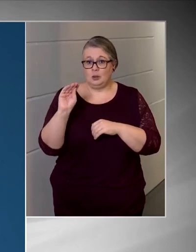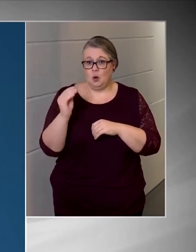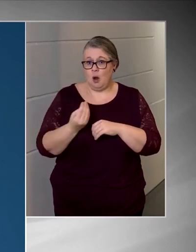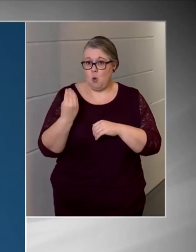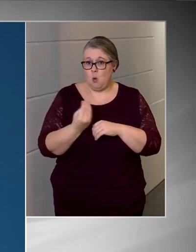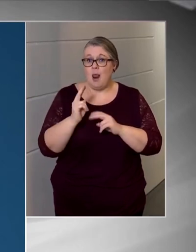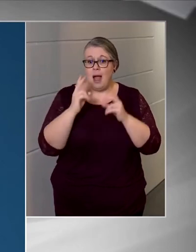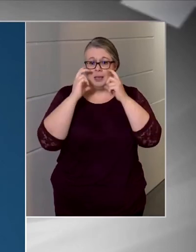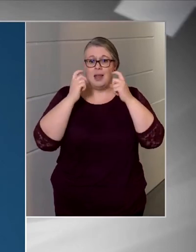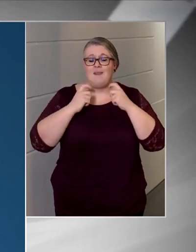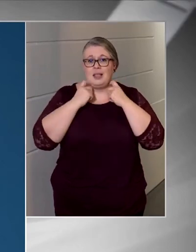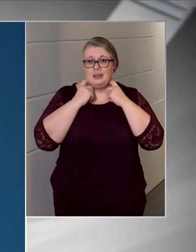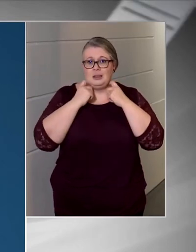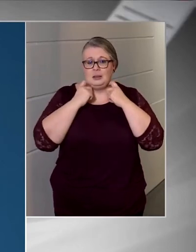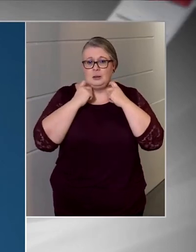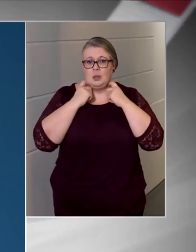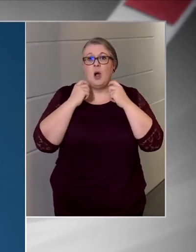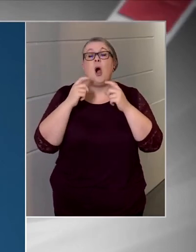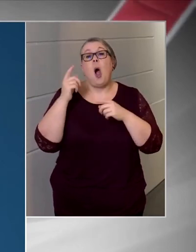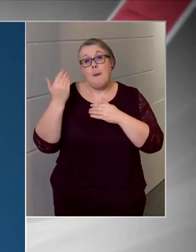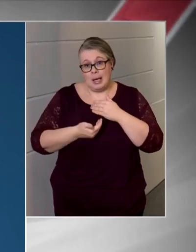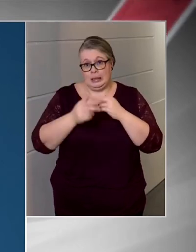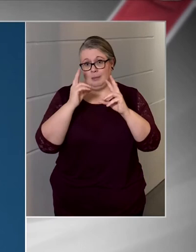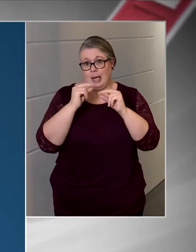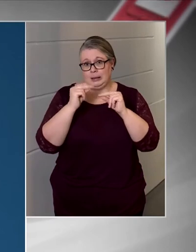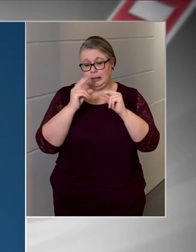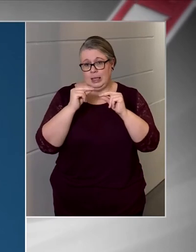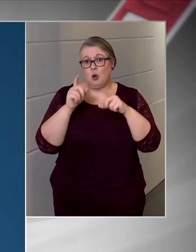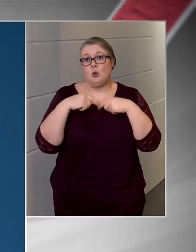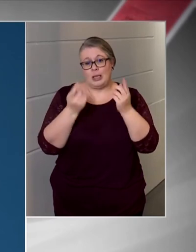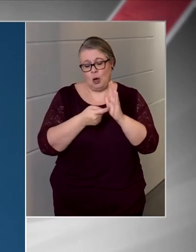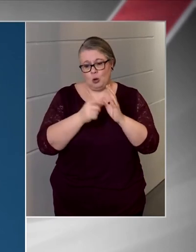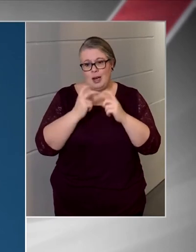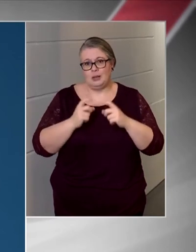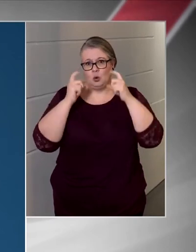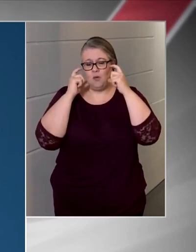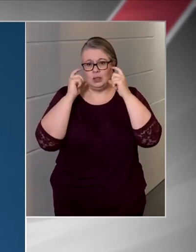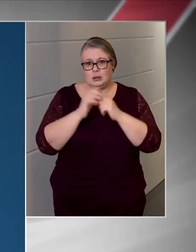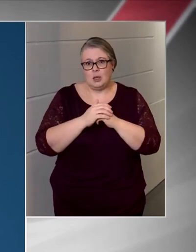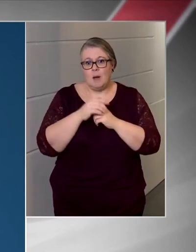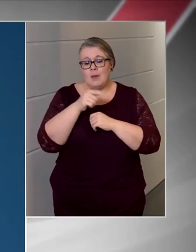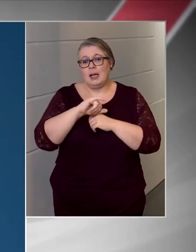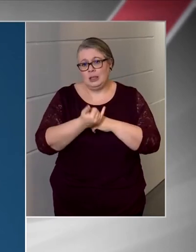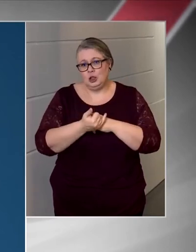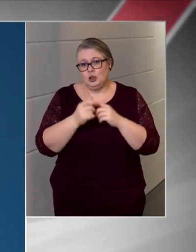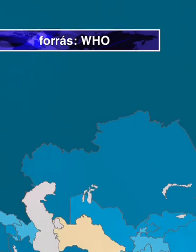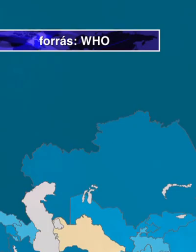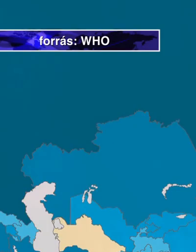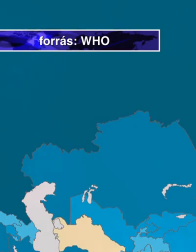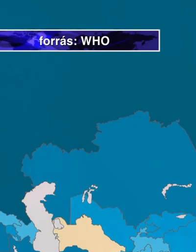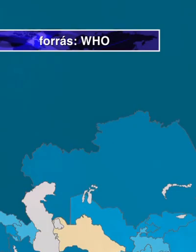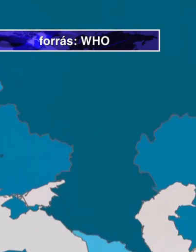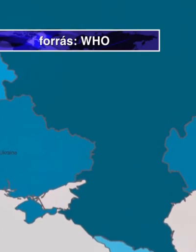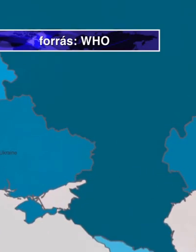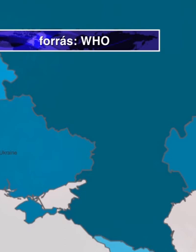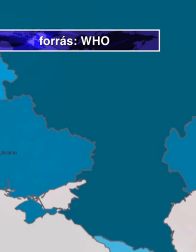le a maszkot a felszólalás időtartamának idejére. Egyébként neki is hordania kell. Nem